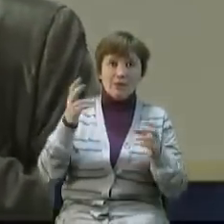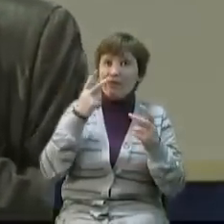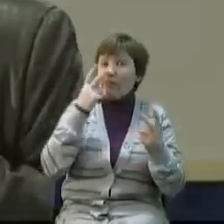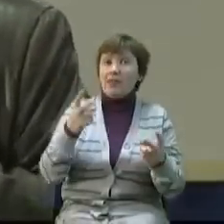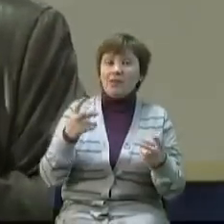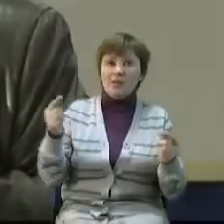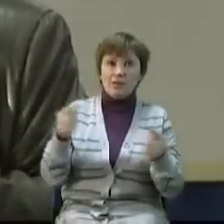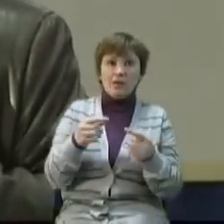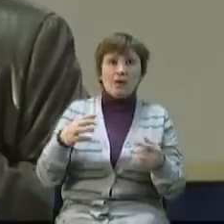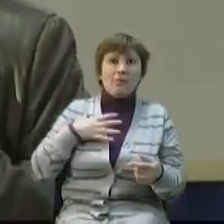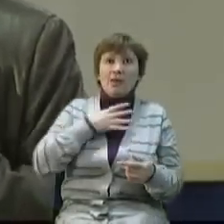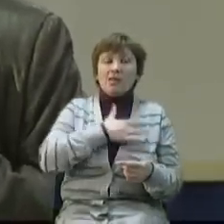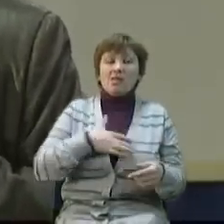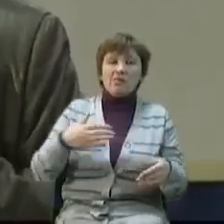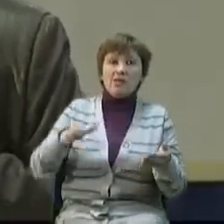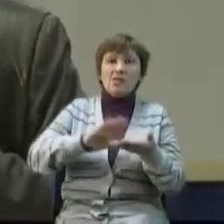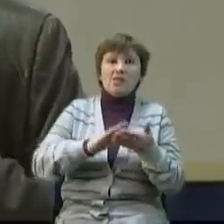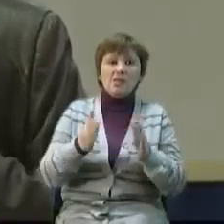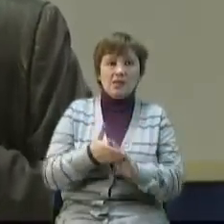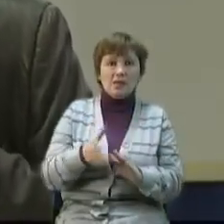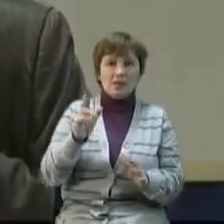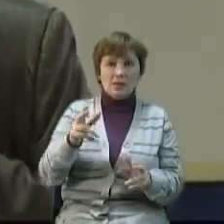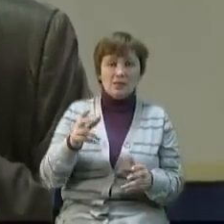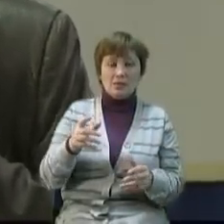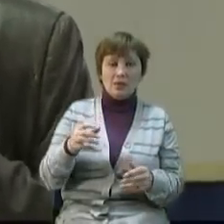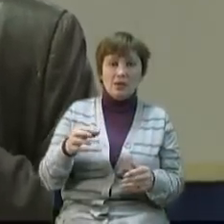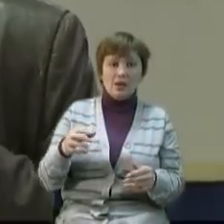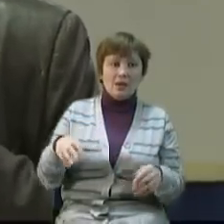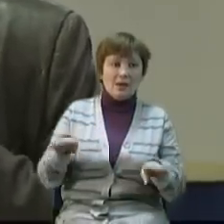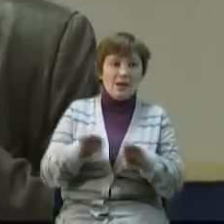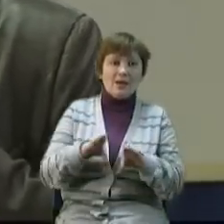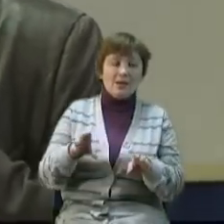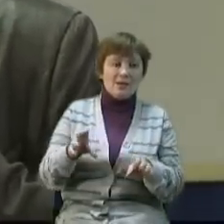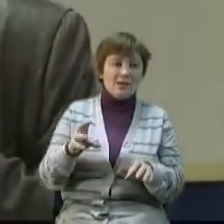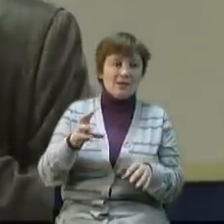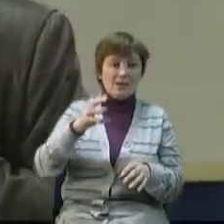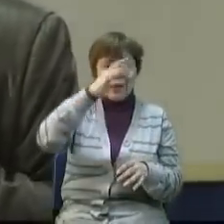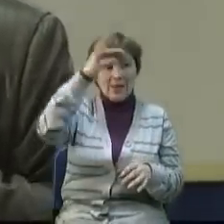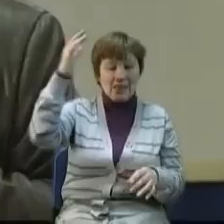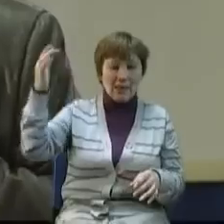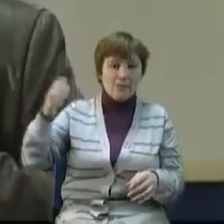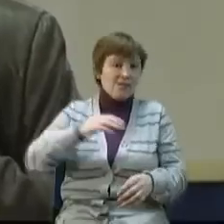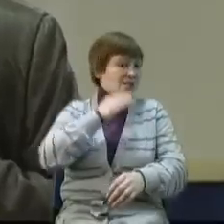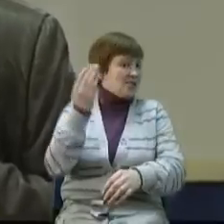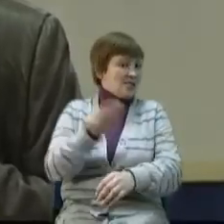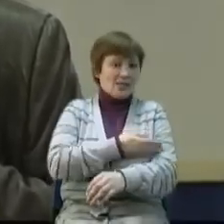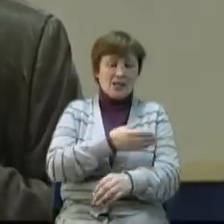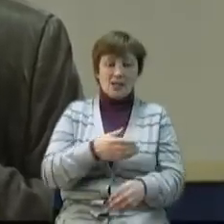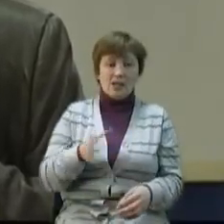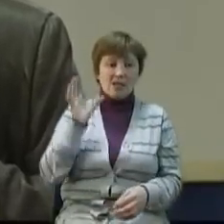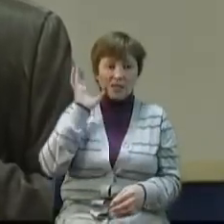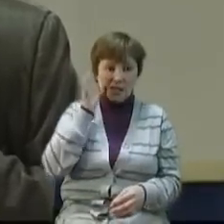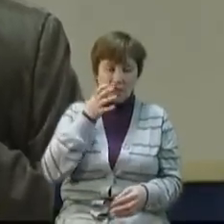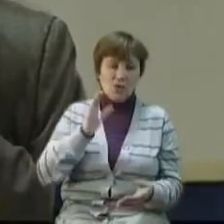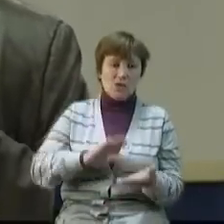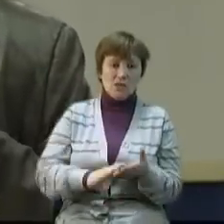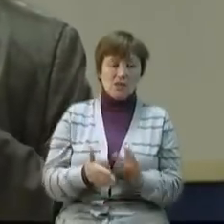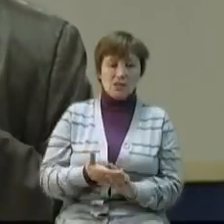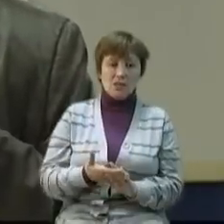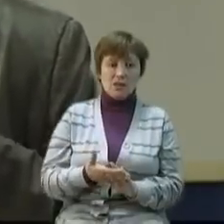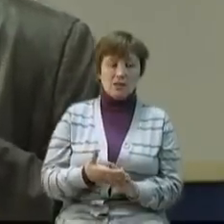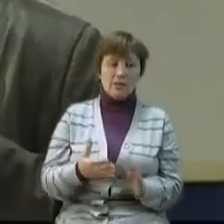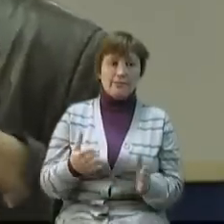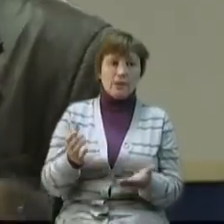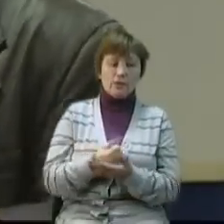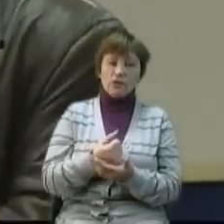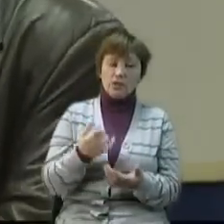И я пережил то состояние, которое люди переживают на небе. Вы знаете, это настолько сильное, настолько серьезное. Я даже получил